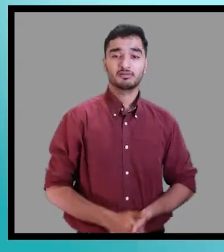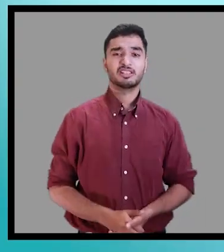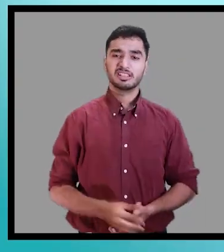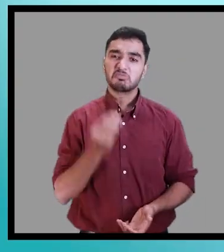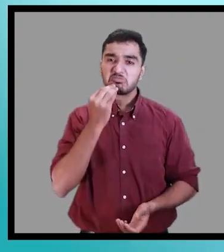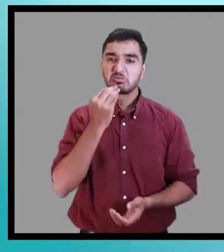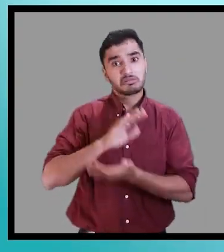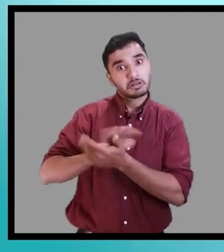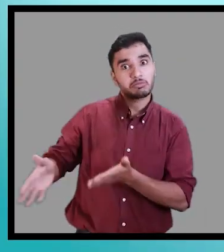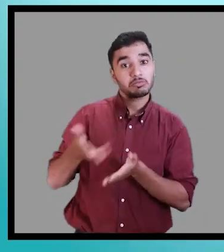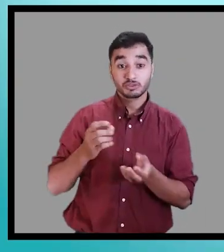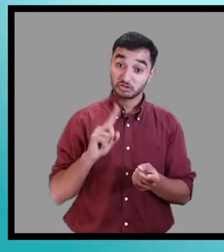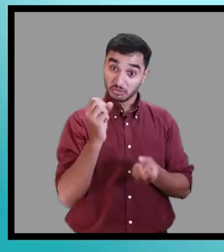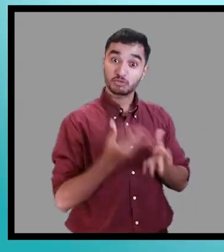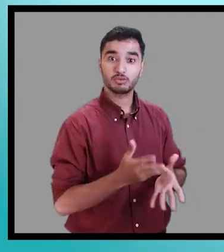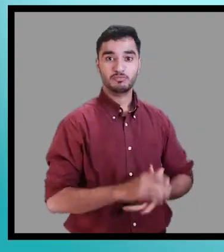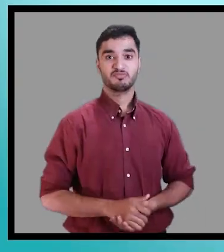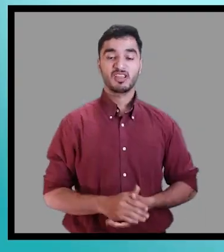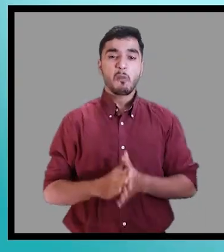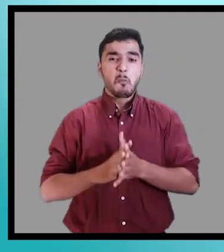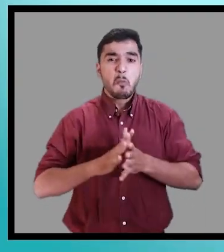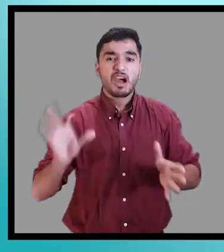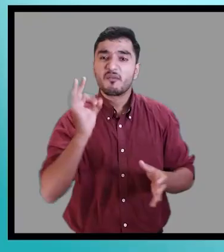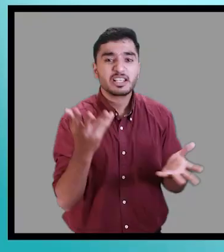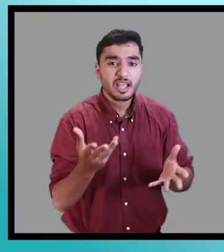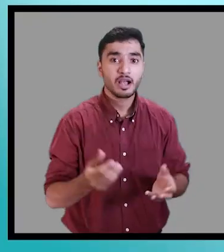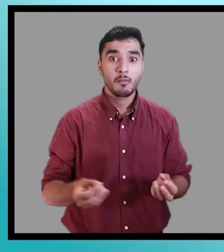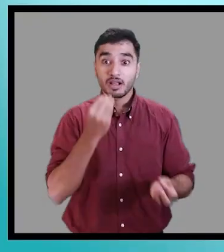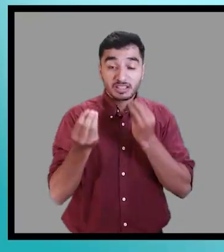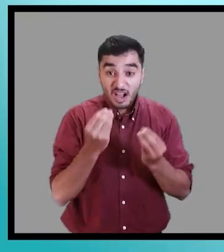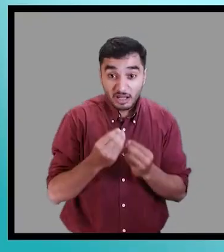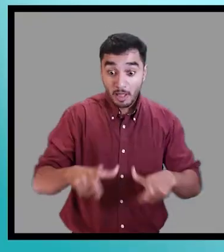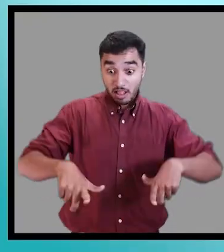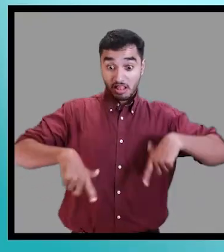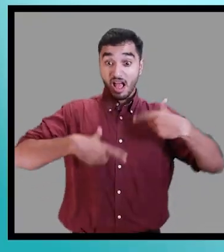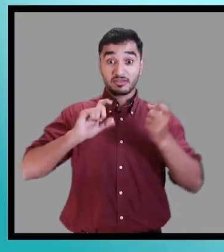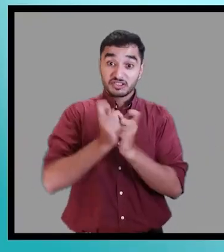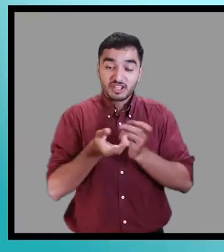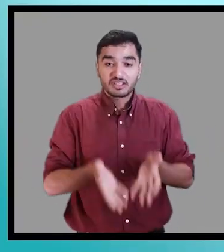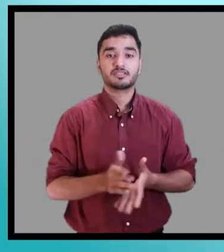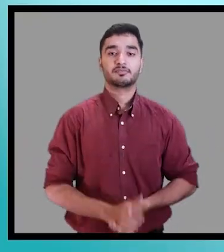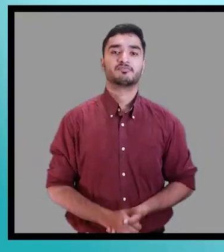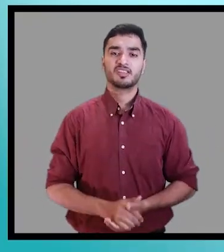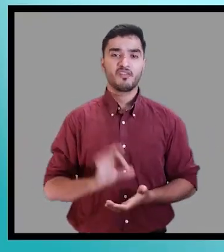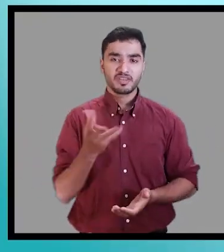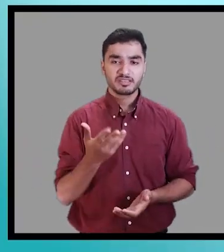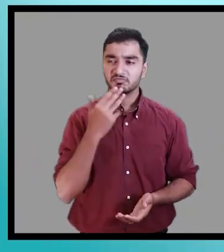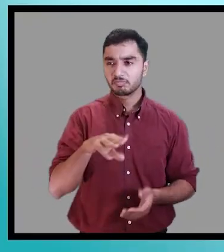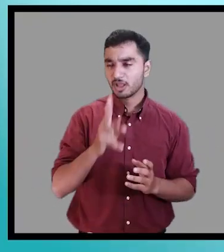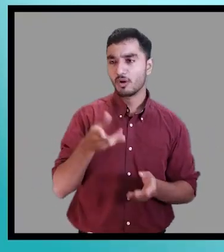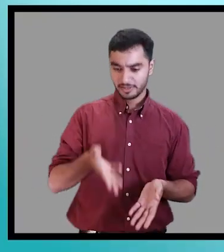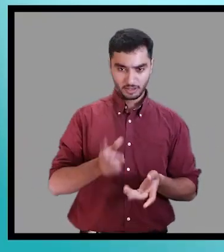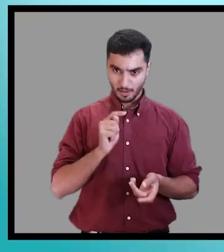ये ओल्ड एज की बीमारी नहीं रही। इसकी सबसे बड़ी वजह हमारे खाने पीने में, हमारी लाइफस्टाइल के अंदर चेंजेस हैं। यानी कि जो हम अभी